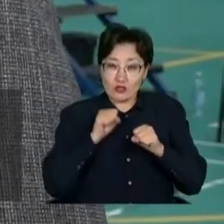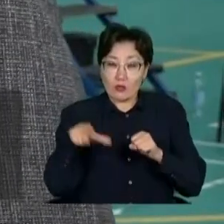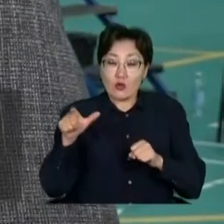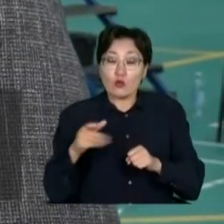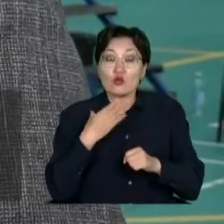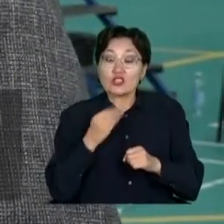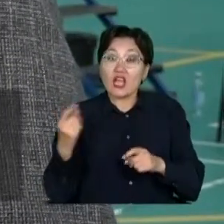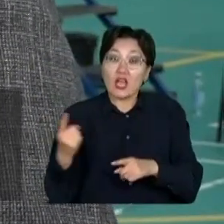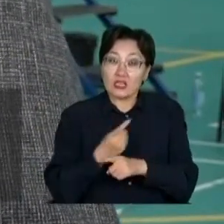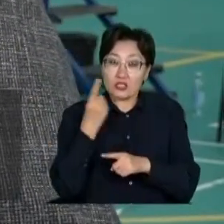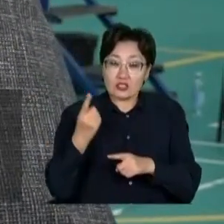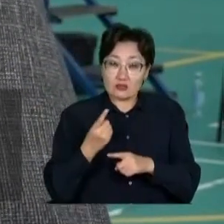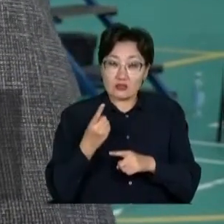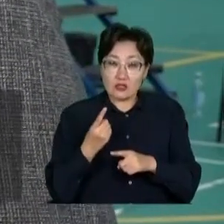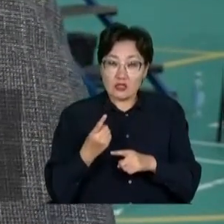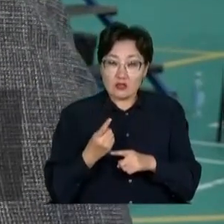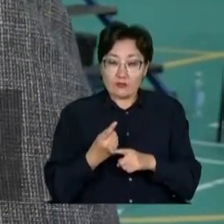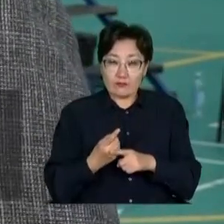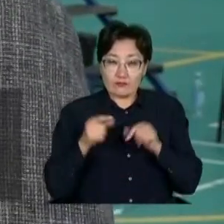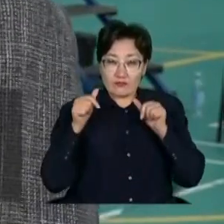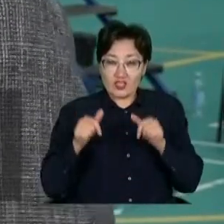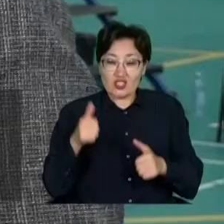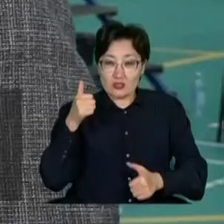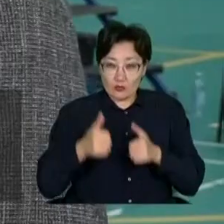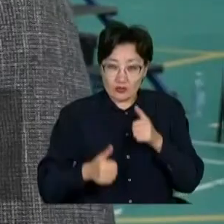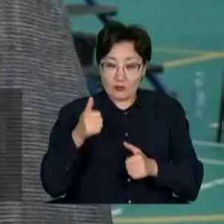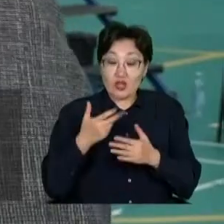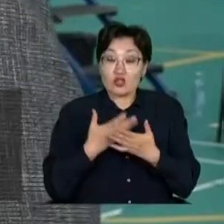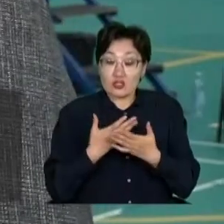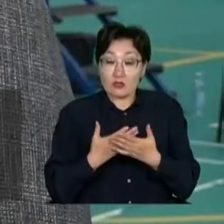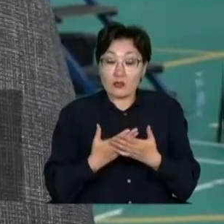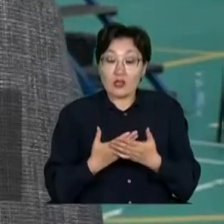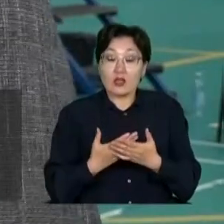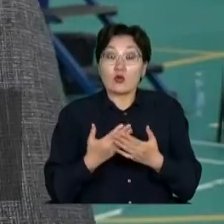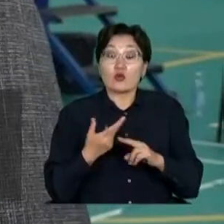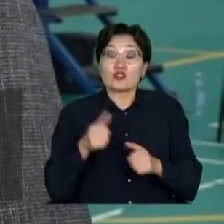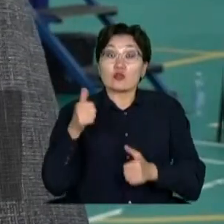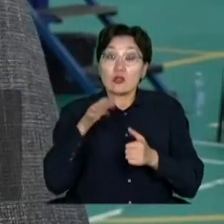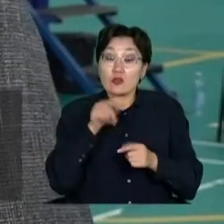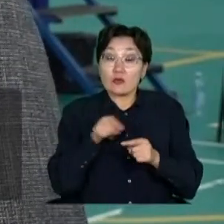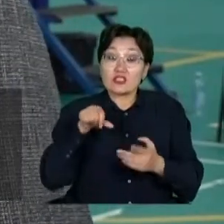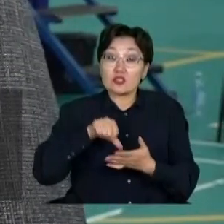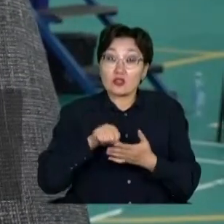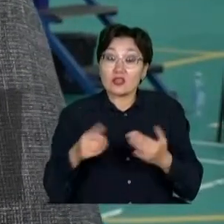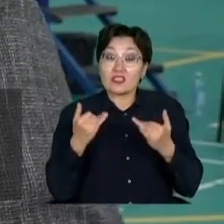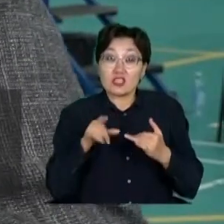алғашқы айтылғы шеберлігін осы турнирде шыңдаған. Қазір енді жастарға да осындай